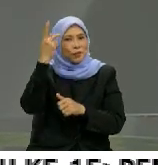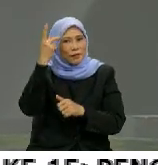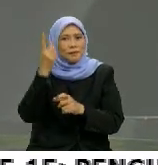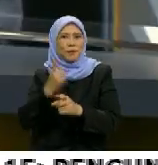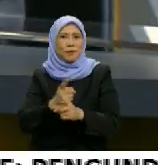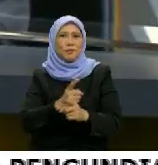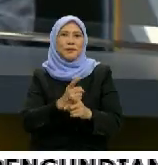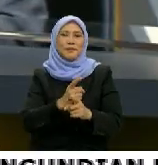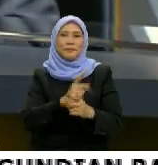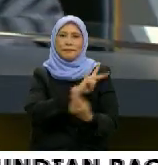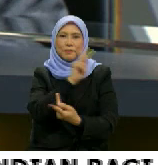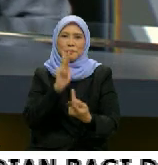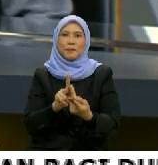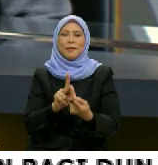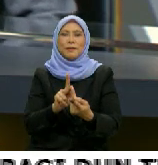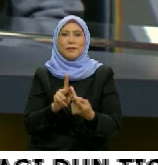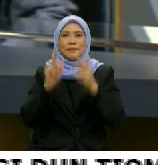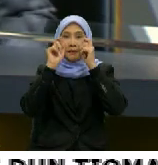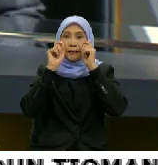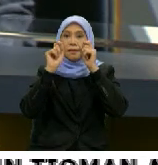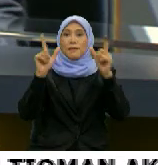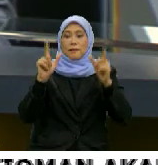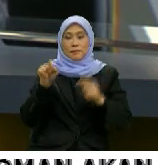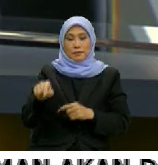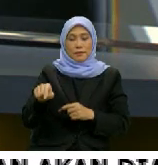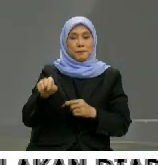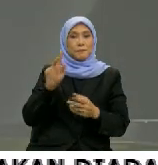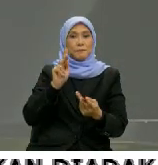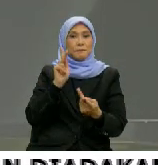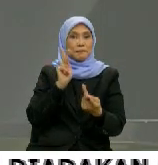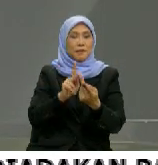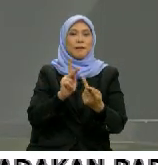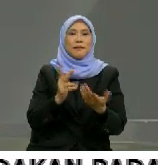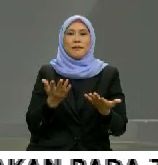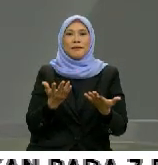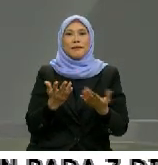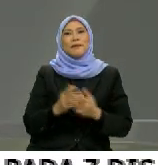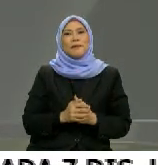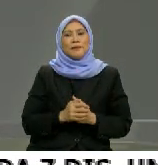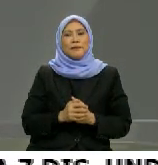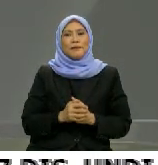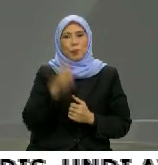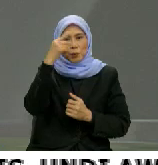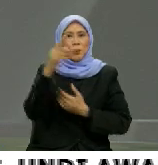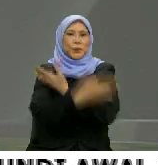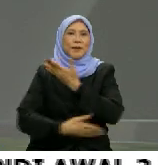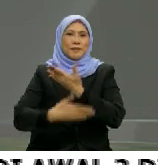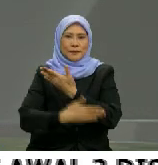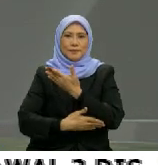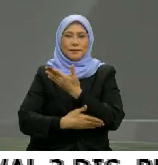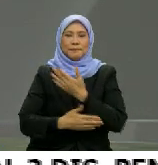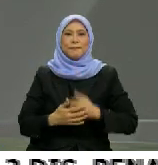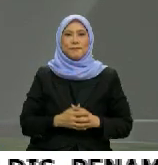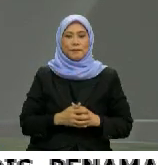betul. Maknanya dia memilih dia dengan kesedaran yang pilihan dia ada natijah kepada negara. So that is something yang mungkin